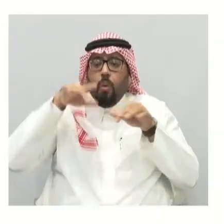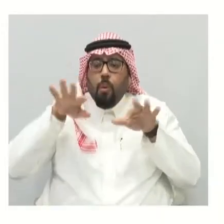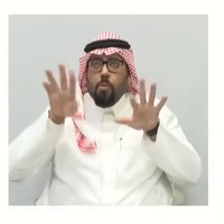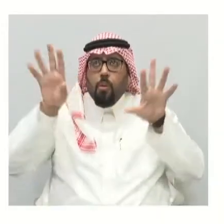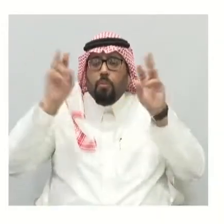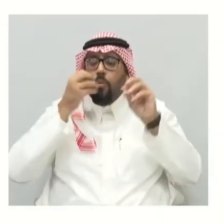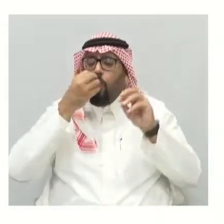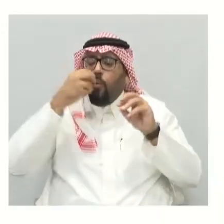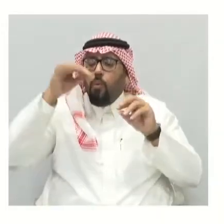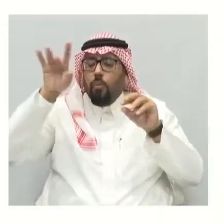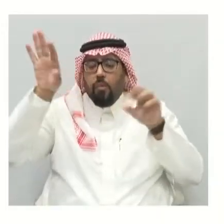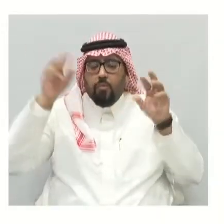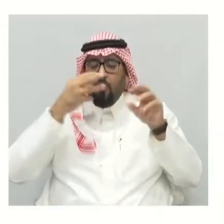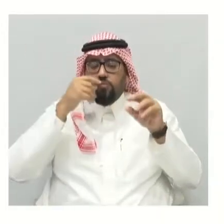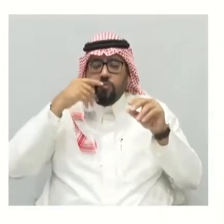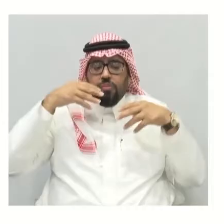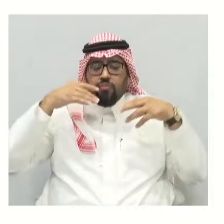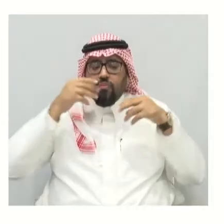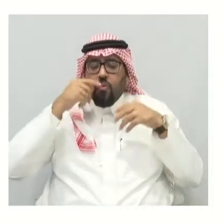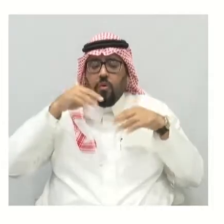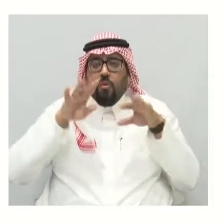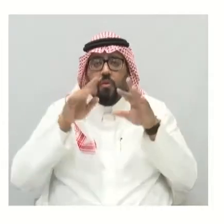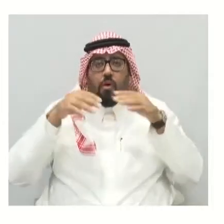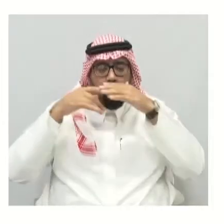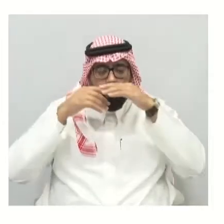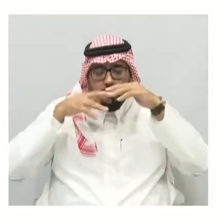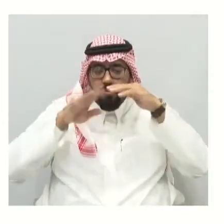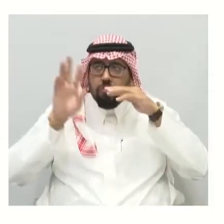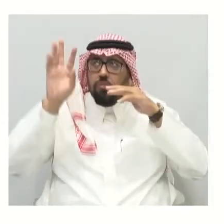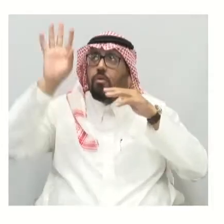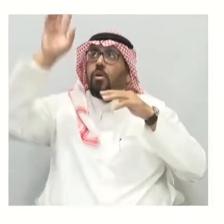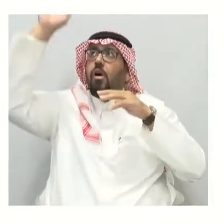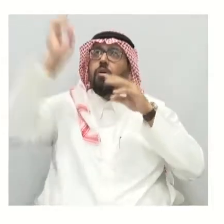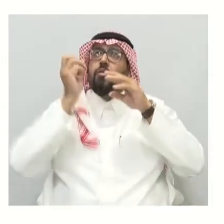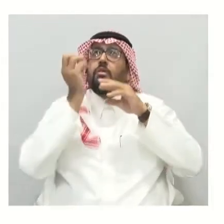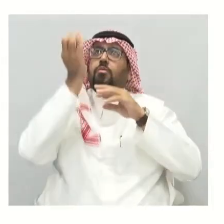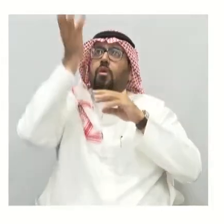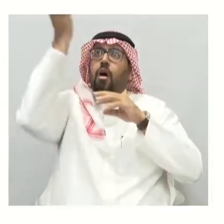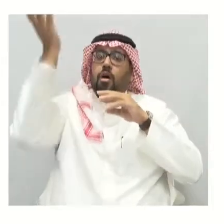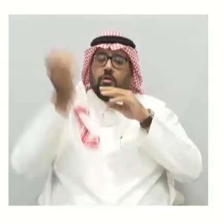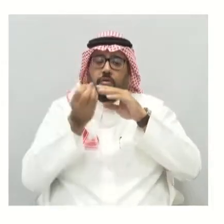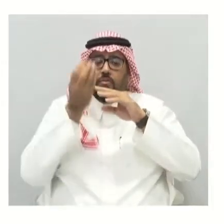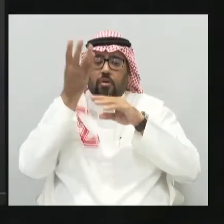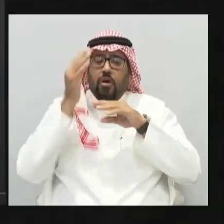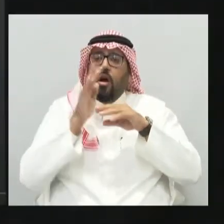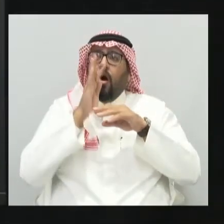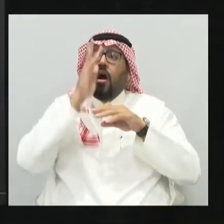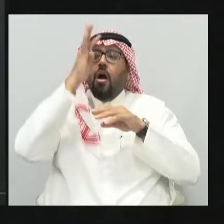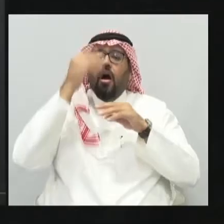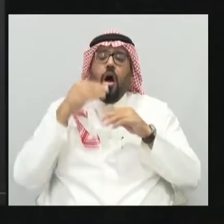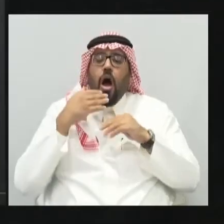تخرج من فم الولد وايش عباره عن ماذا تزيد الغاز